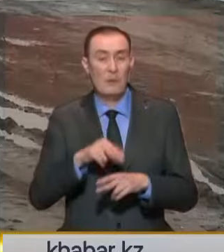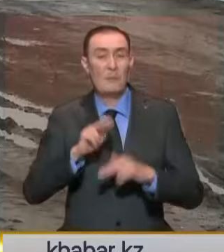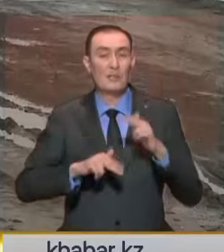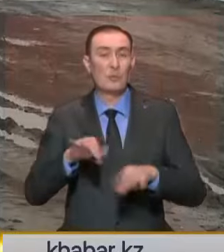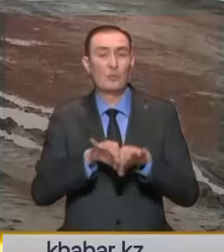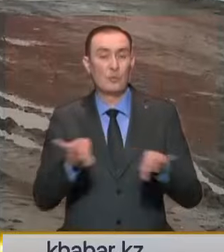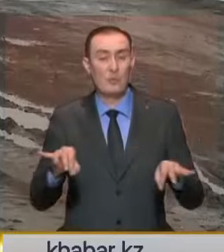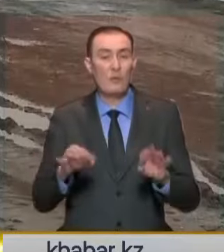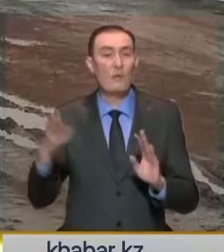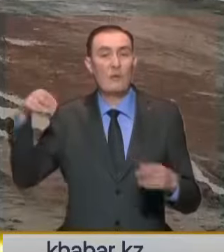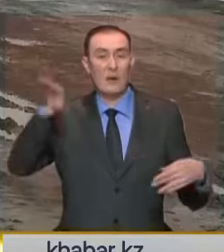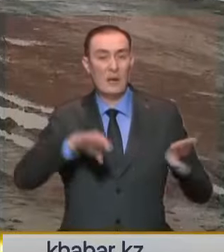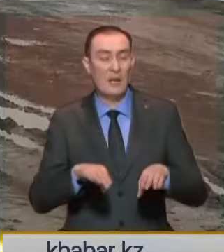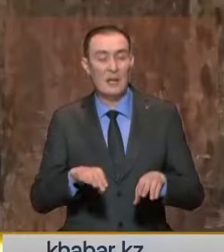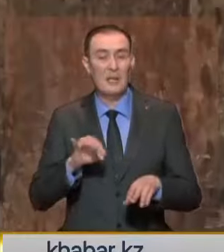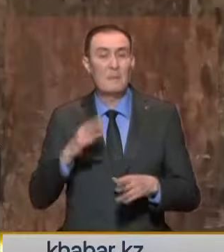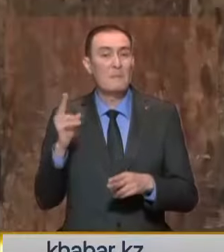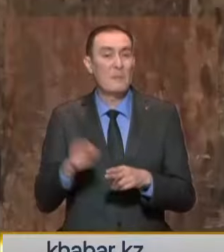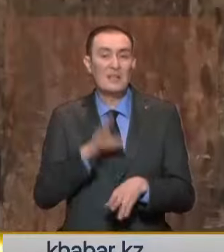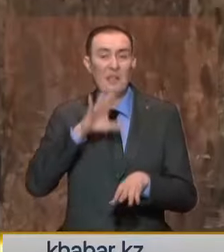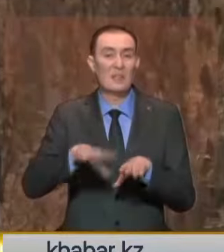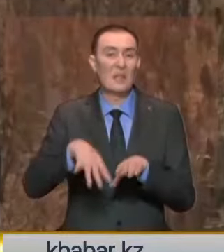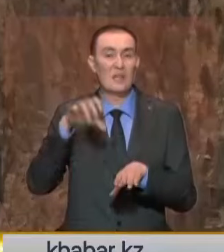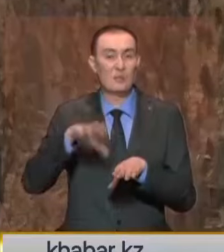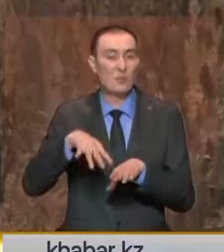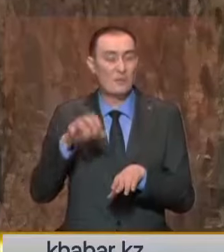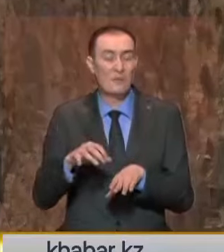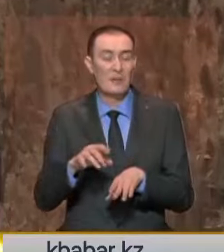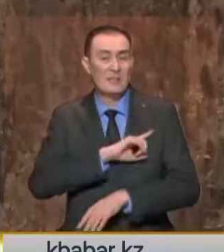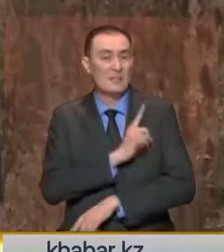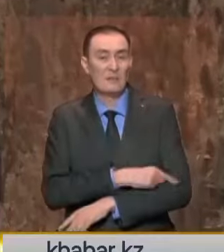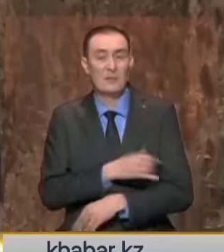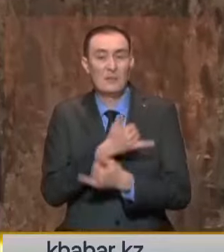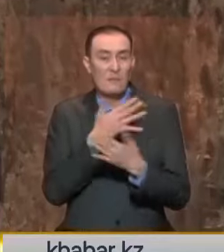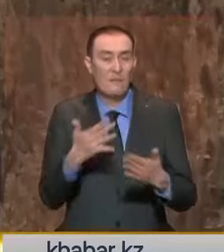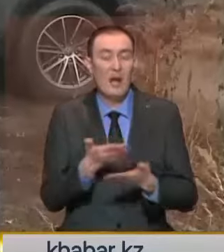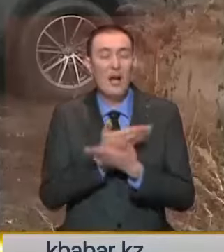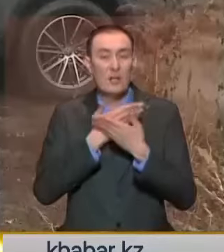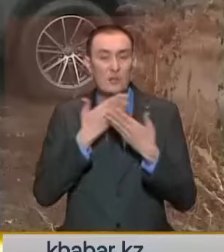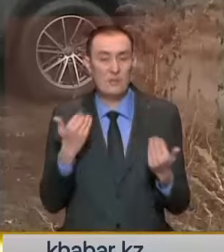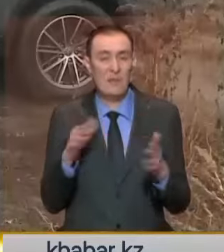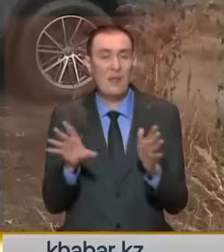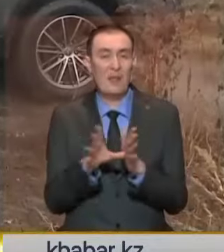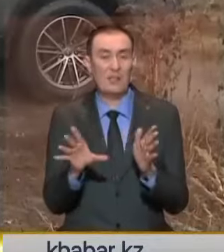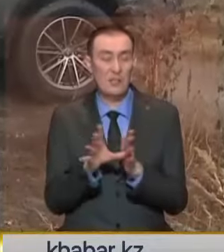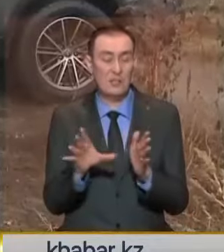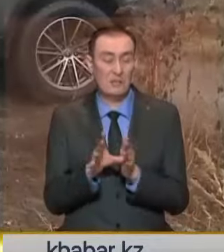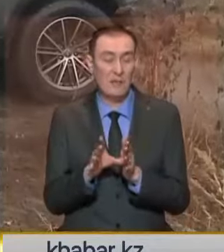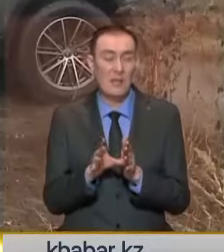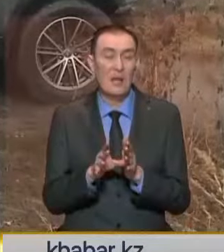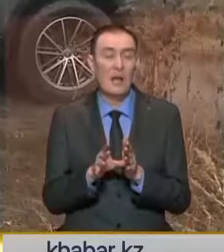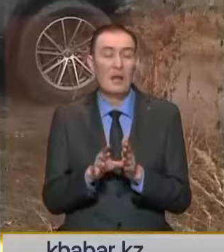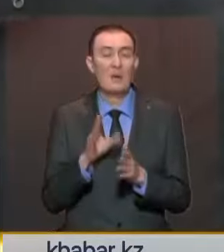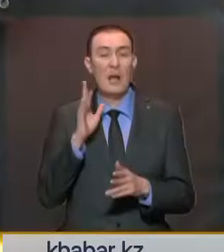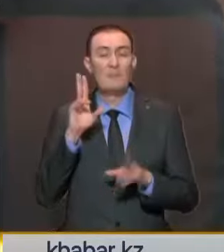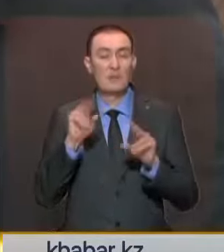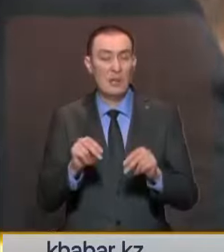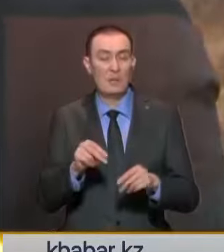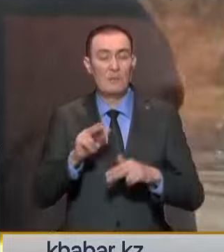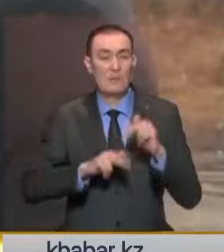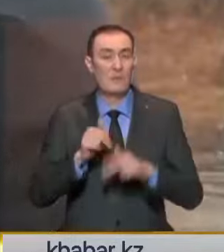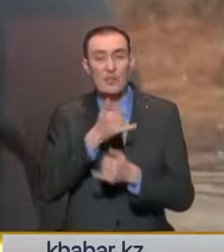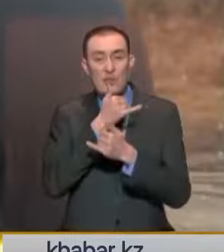но в горной местности. Без насосов подать воду людям нельзя. Все упирается в отсутствие электричества. Провести же его проблемный